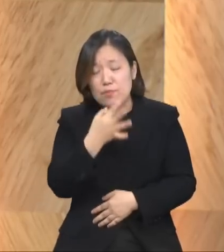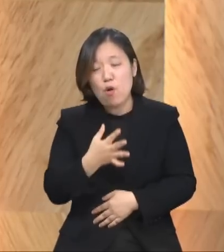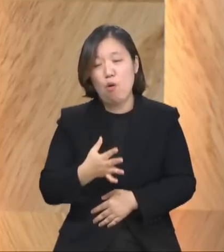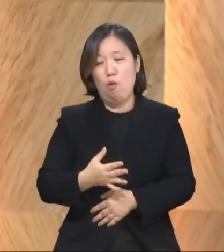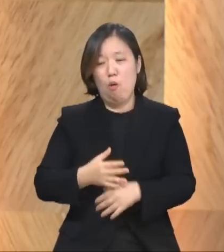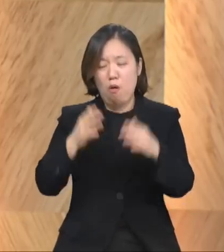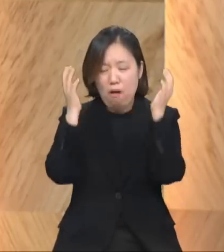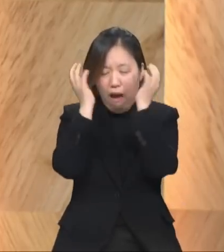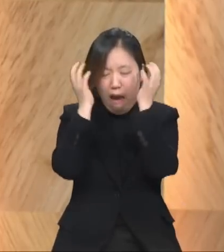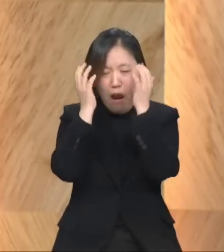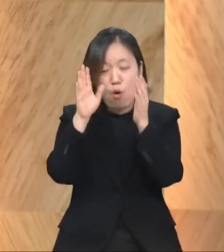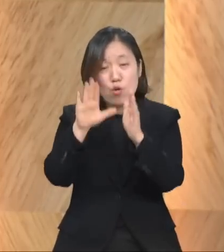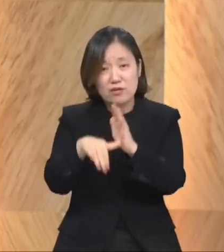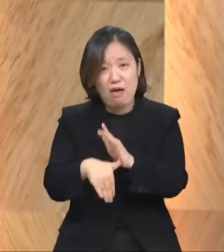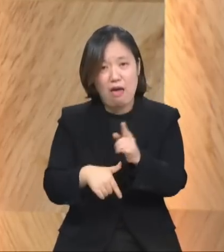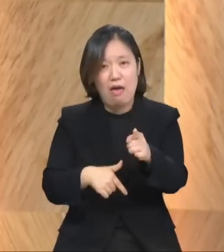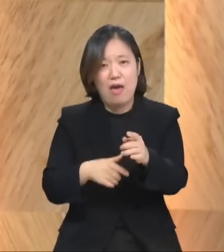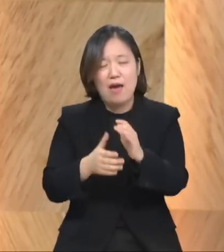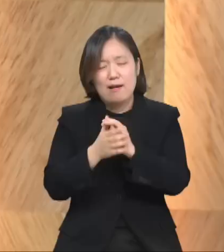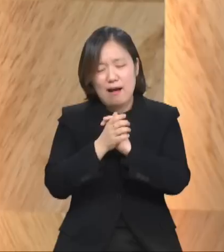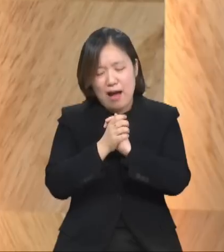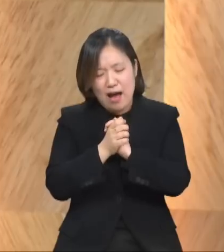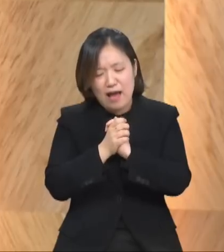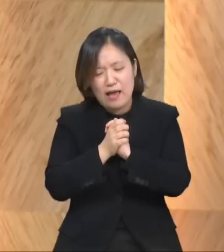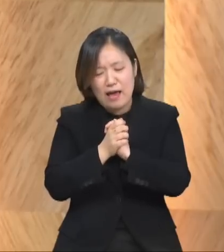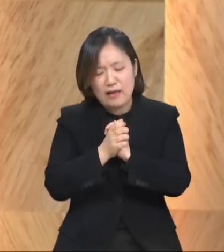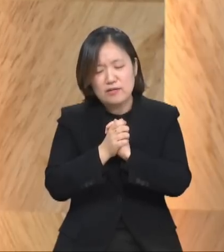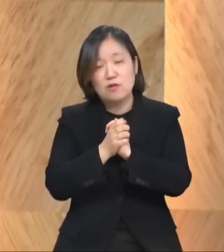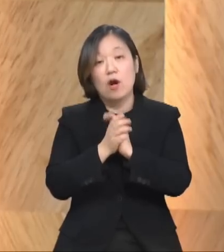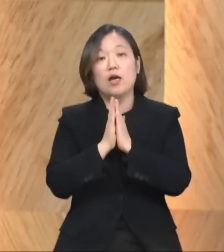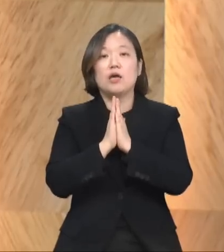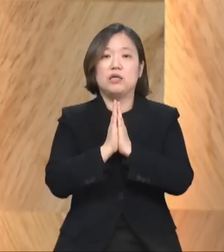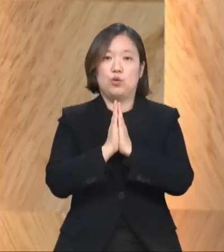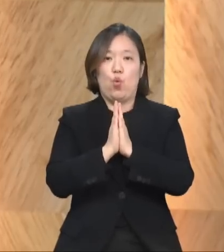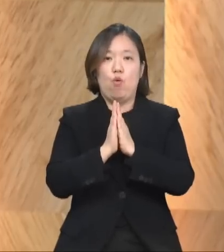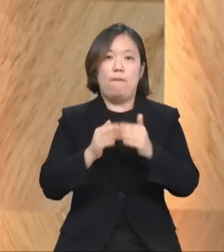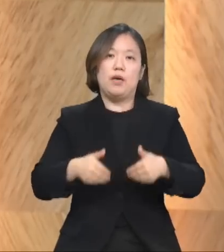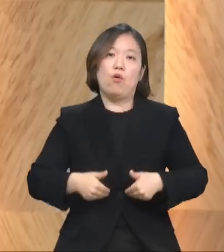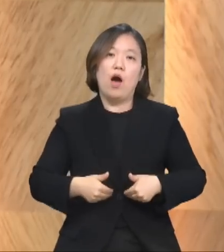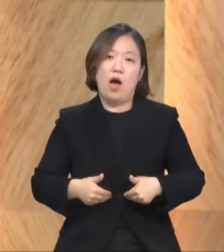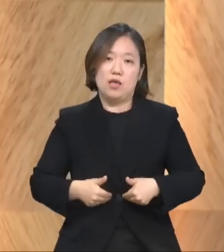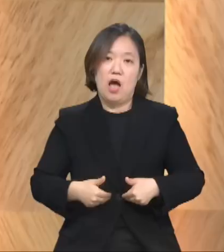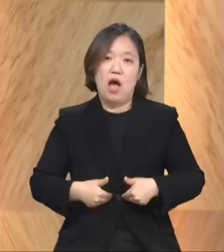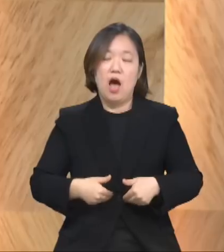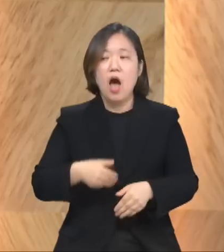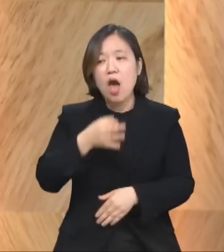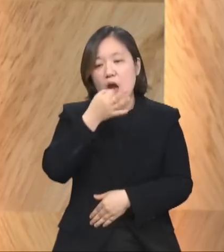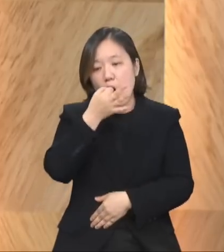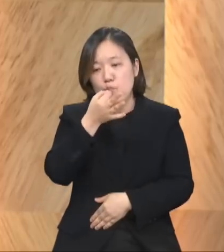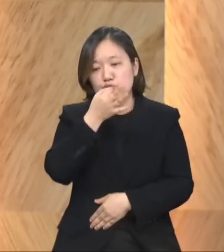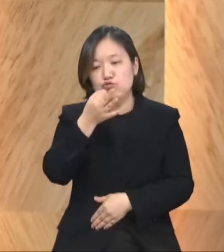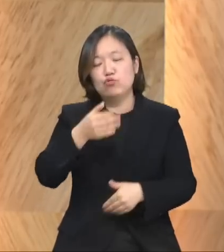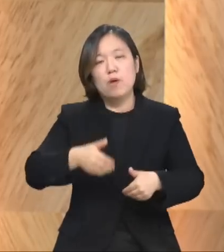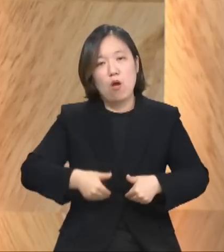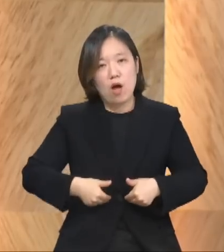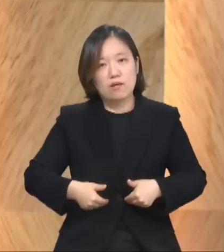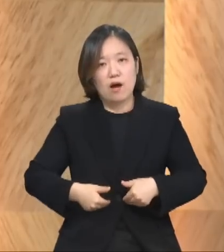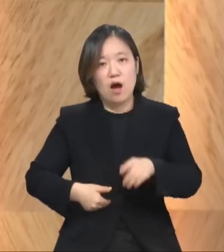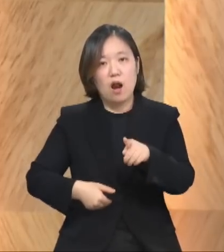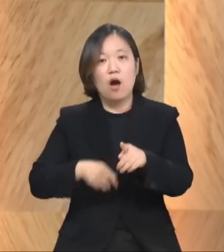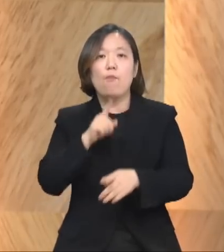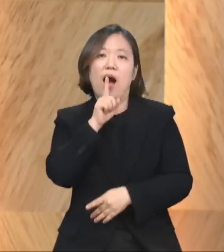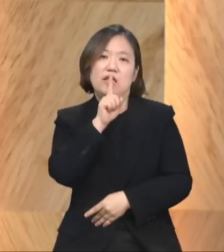오히려 더 간절히 더 간절히 기도해야 된다 염불해야 된다라는 말씀을